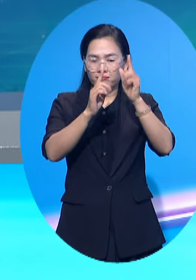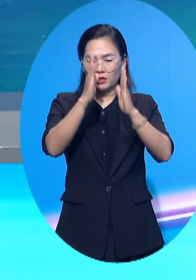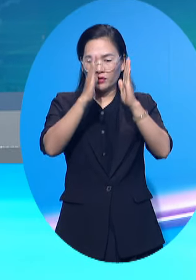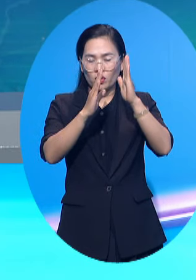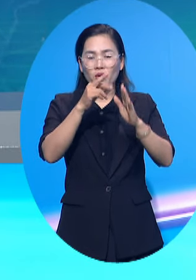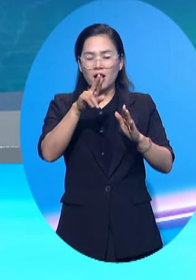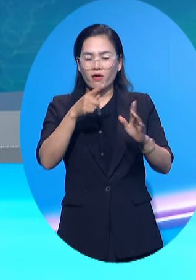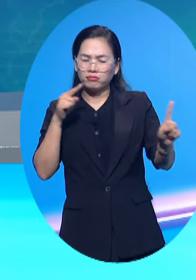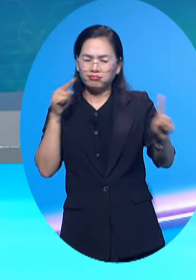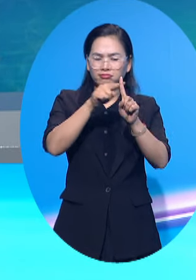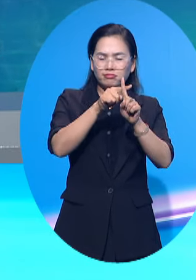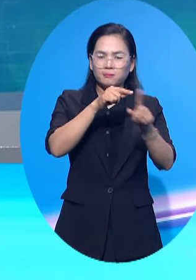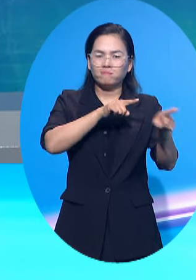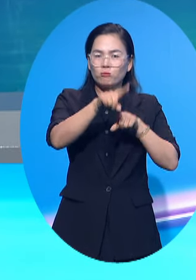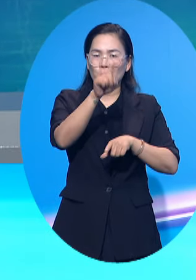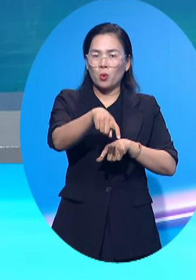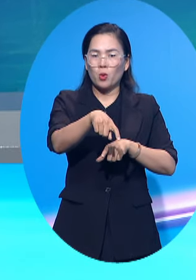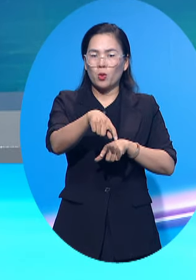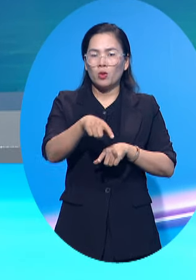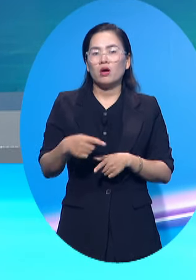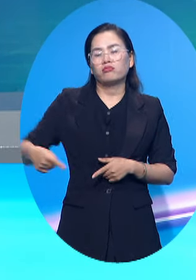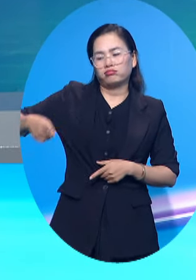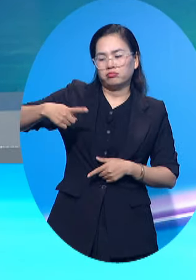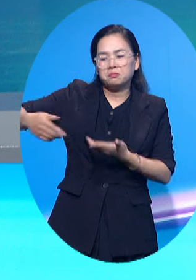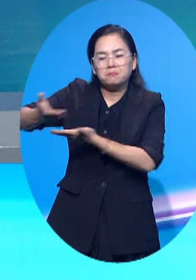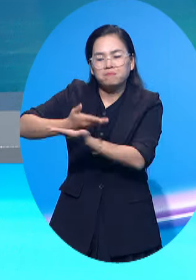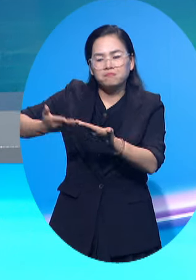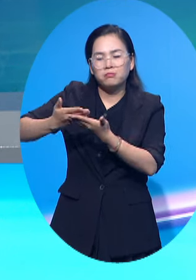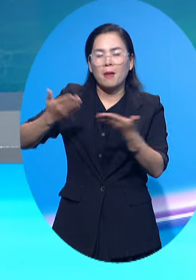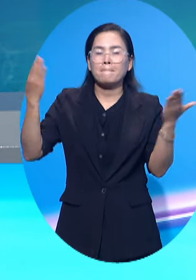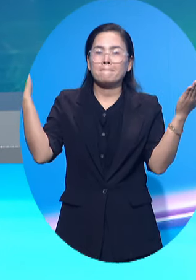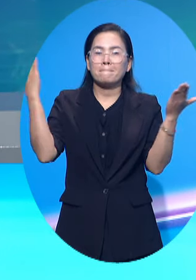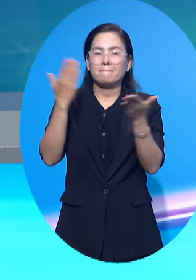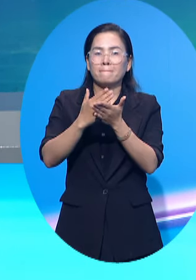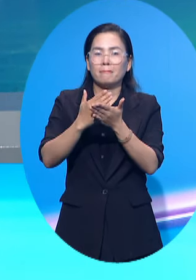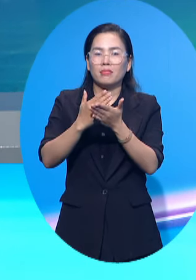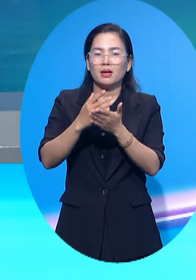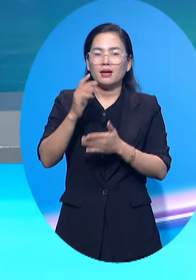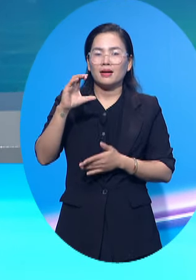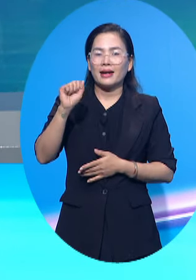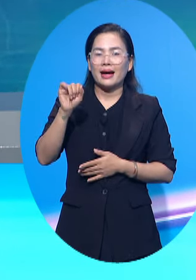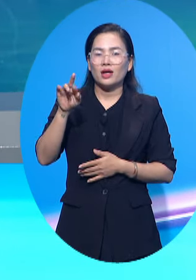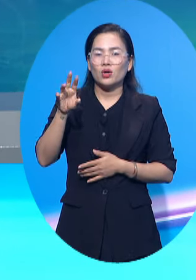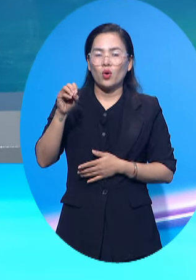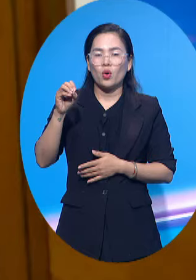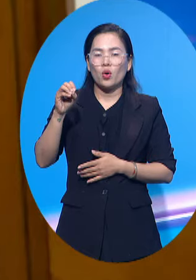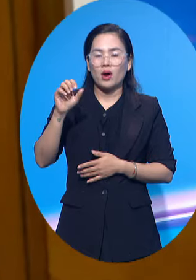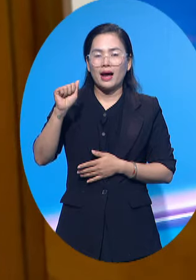dải Gaza. Động thái này diễn ra trong bối cảnh vòng đàm phán mới về lệnh ngừng bắn vừa diễn ra tại Cairo, Ai Cập.